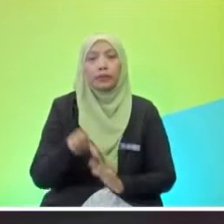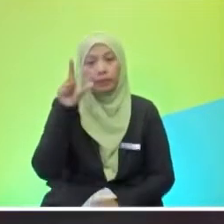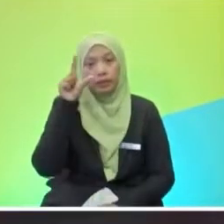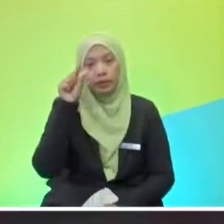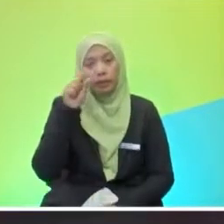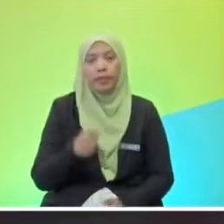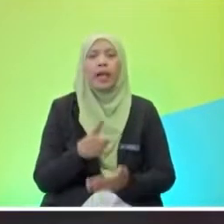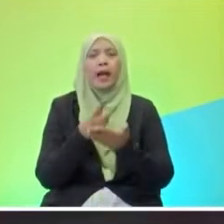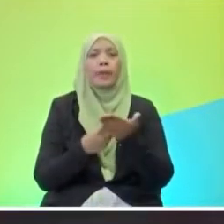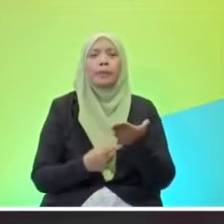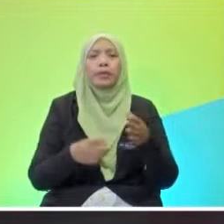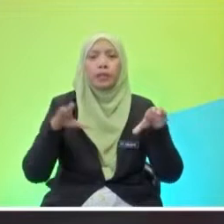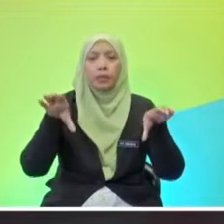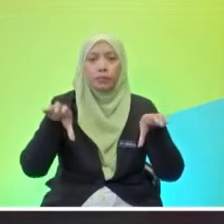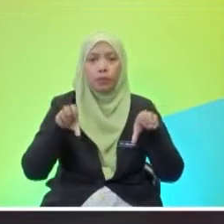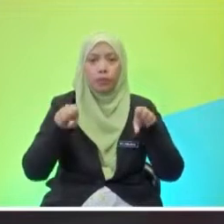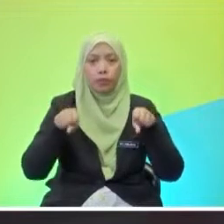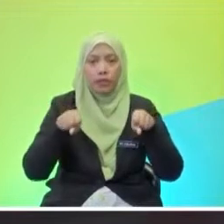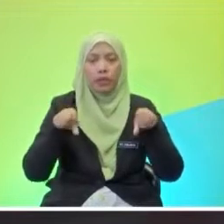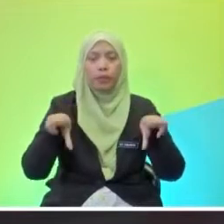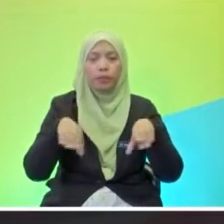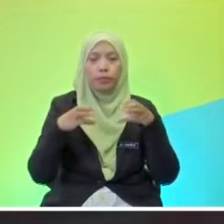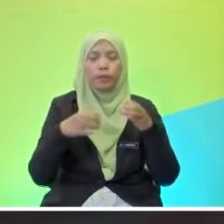apa yang dia boleh buat daripada